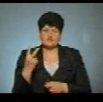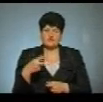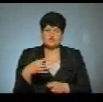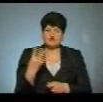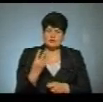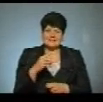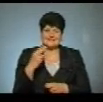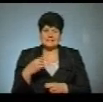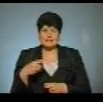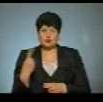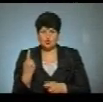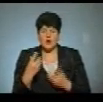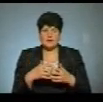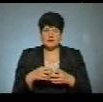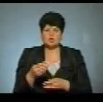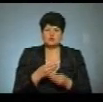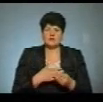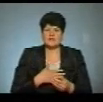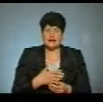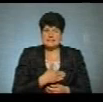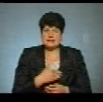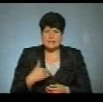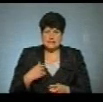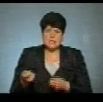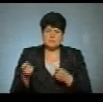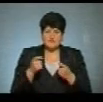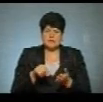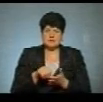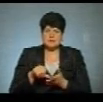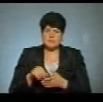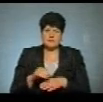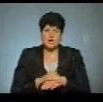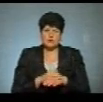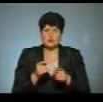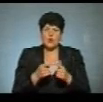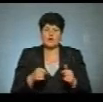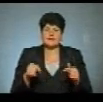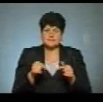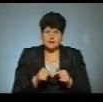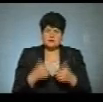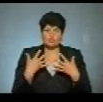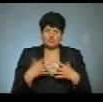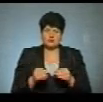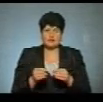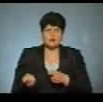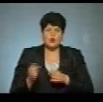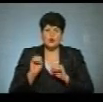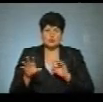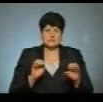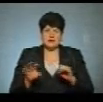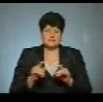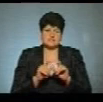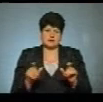із 31 апарата штучної вентиляції легень, які з Данії привезли представники благодійної організації, уже розвезли в медзаклади